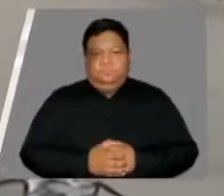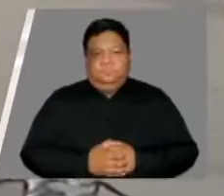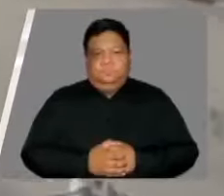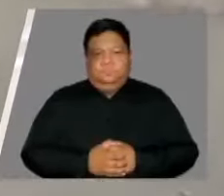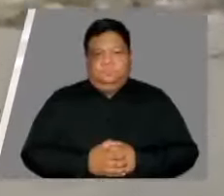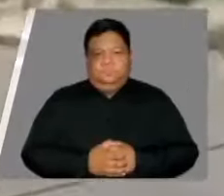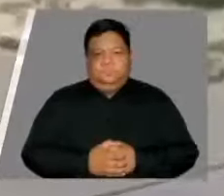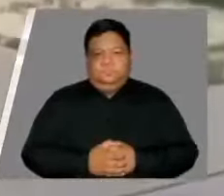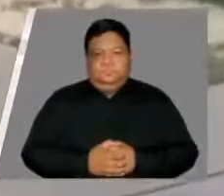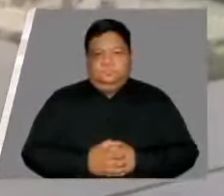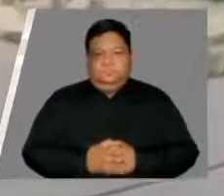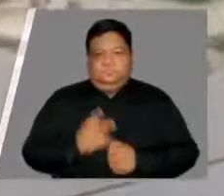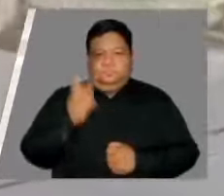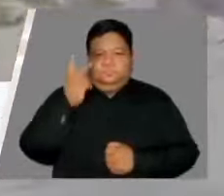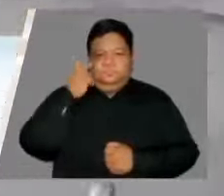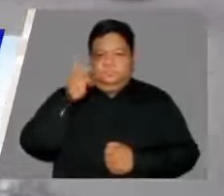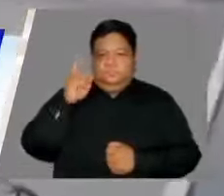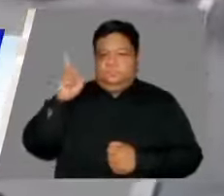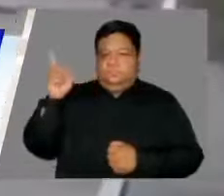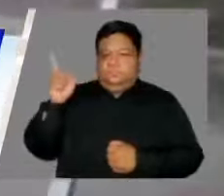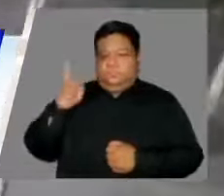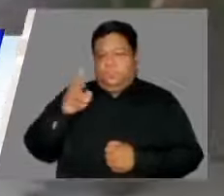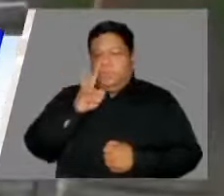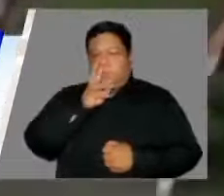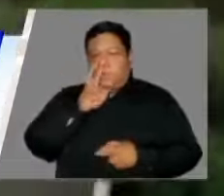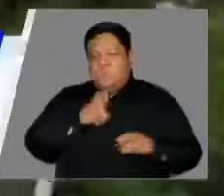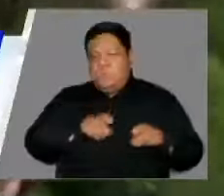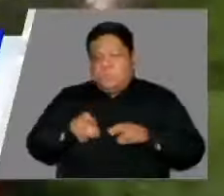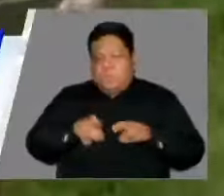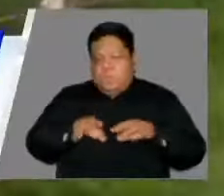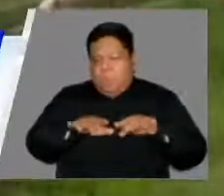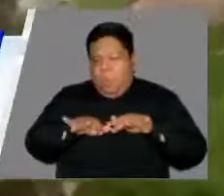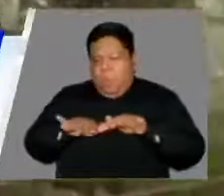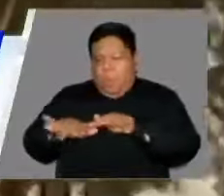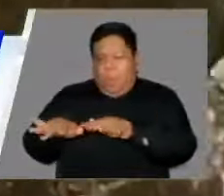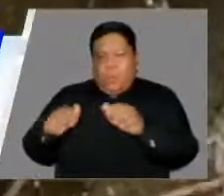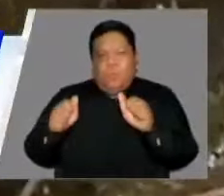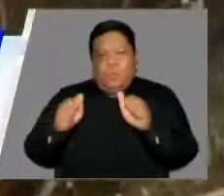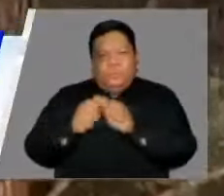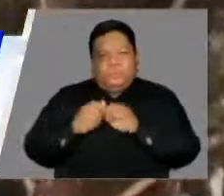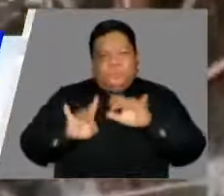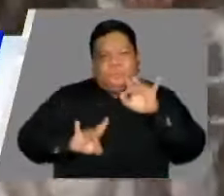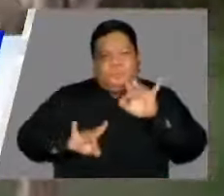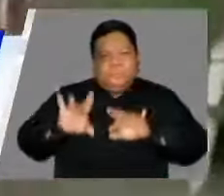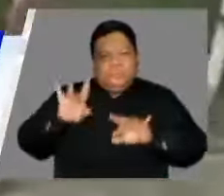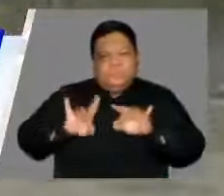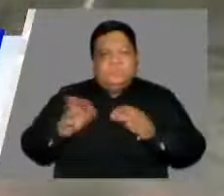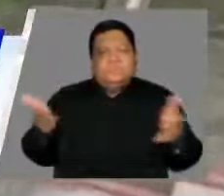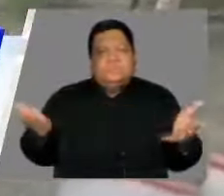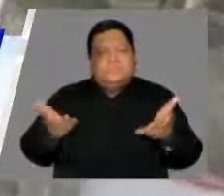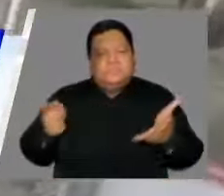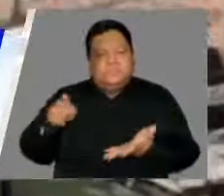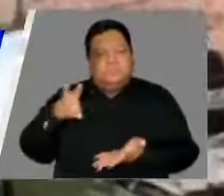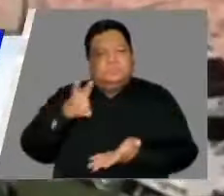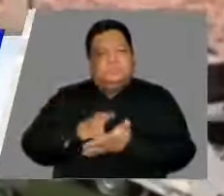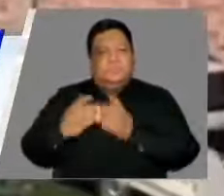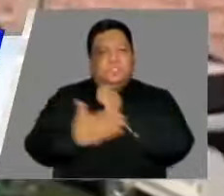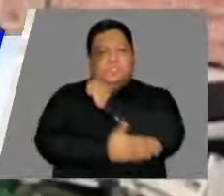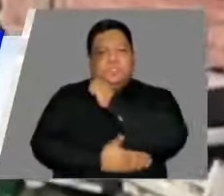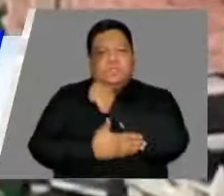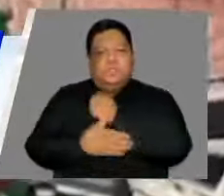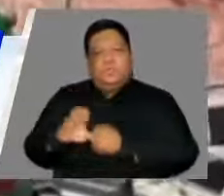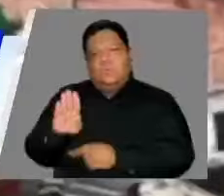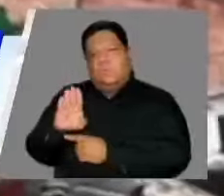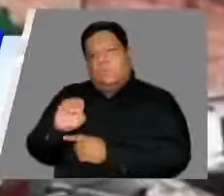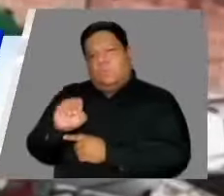Gumagasa ang maputik na tubig sa isang ilog sa La Paz, Bolivia. Bunsod ng malalakas na pag-ulan, natangay pa ang malalaking